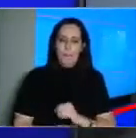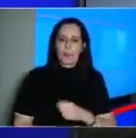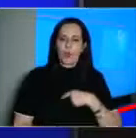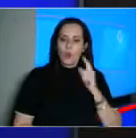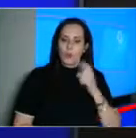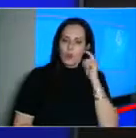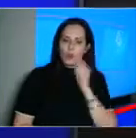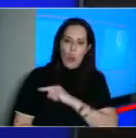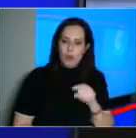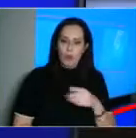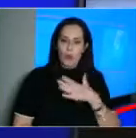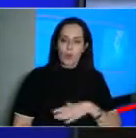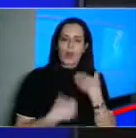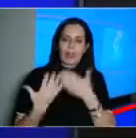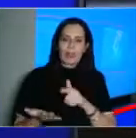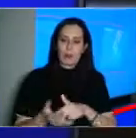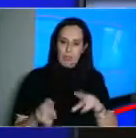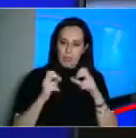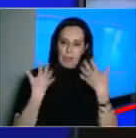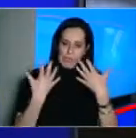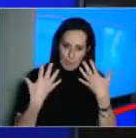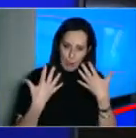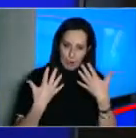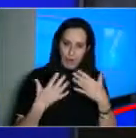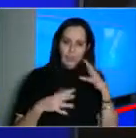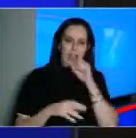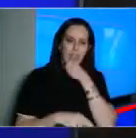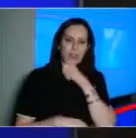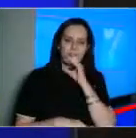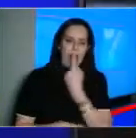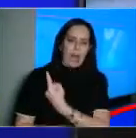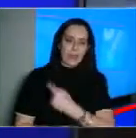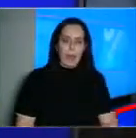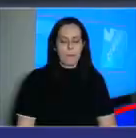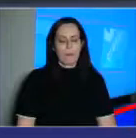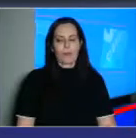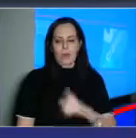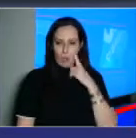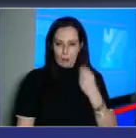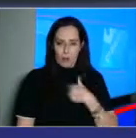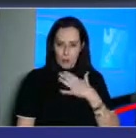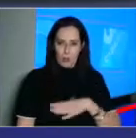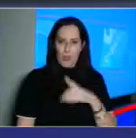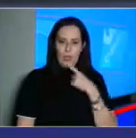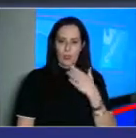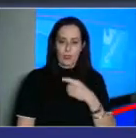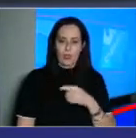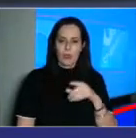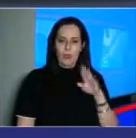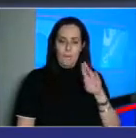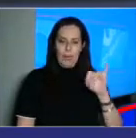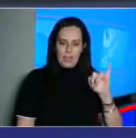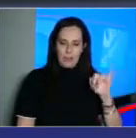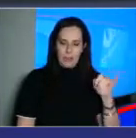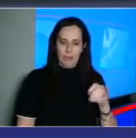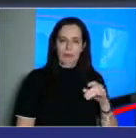רוצים לשמוע אותם, רוצים לתת להם את ההזדמנות לספר את ההיסטוריה של עצמם. תקשיבו ותקשיבו לי טוב. אני רוצה קודם כל לדעת דוקטור בני נוריאלי, ומסת העיבוד